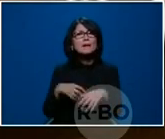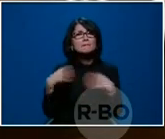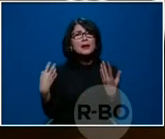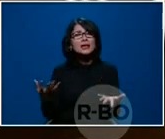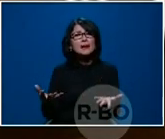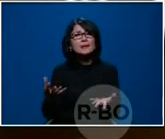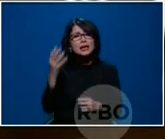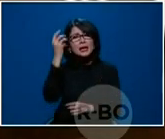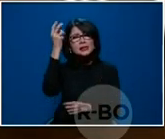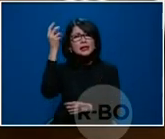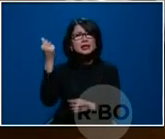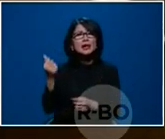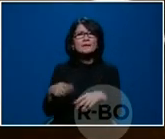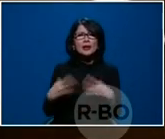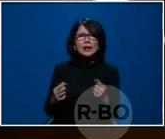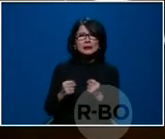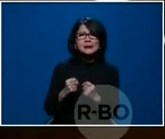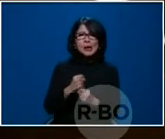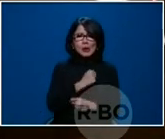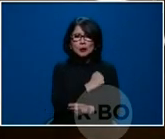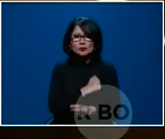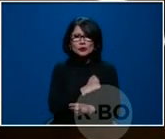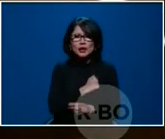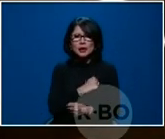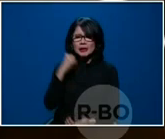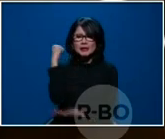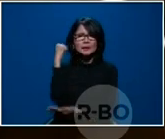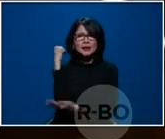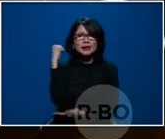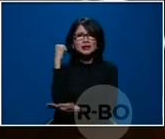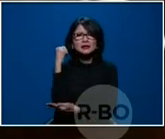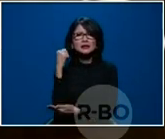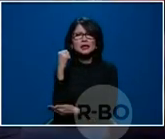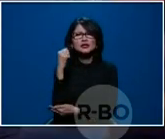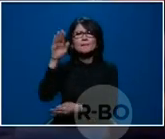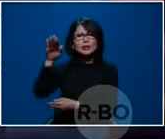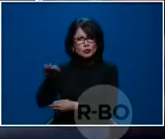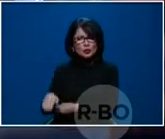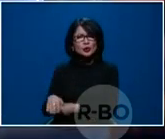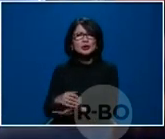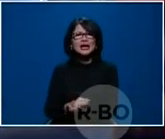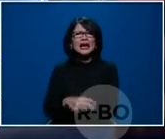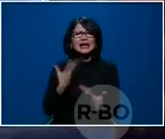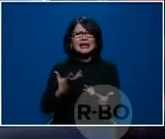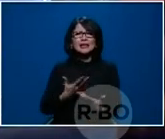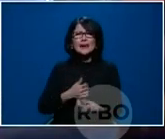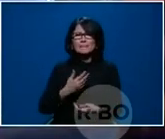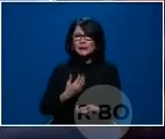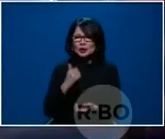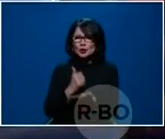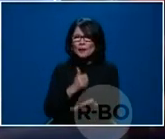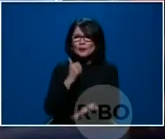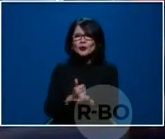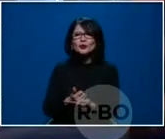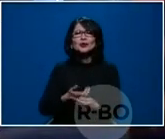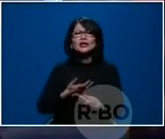ketegangan sosial kriminalitas tidak meningkat sehingga kita betul-betul pengin Jakarta ini